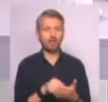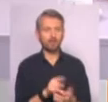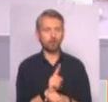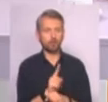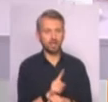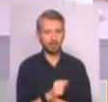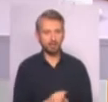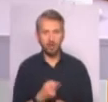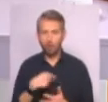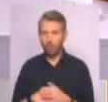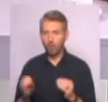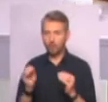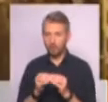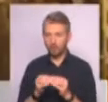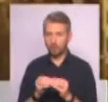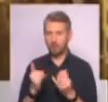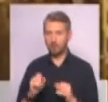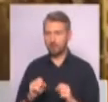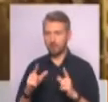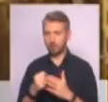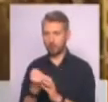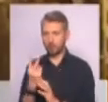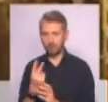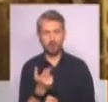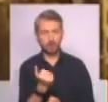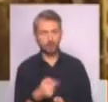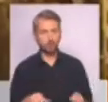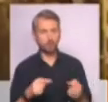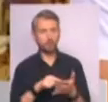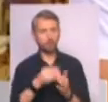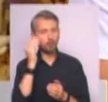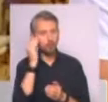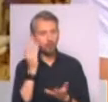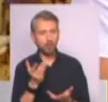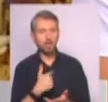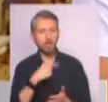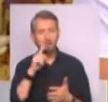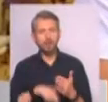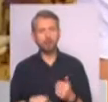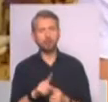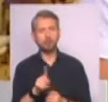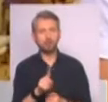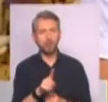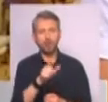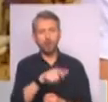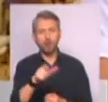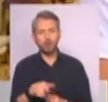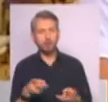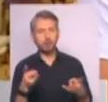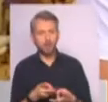нормативів. Тобто 10 зараз підняли до 12. Да. Відповідно, з точки зору, чи треба, я переконаний, що людям треба все ж